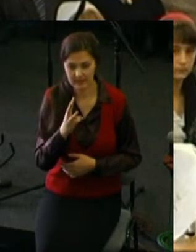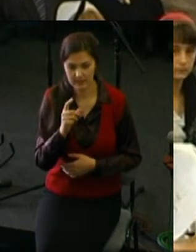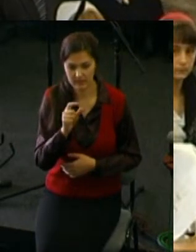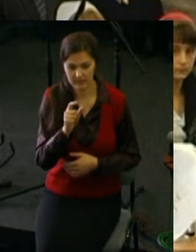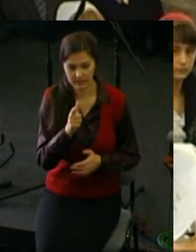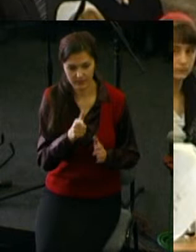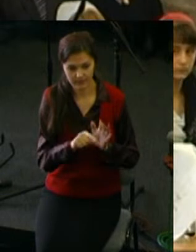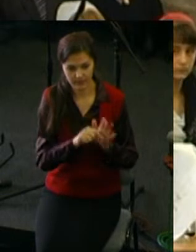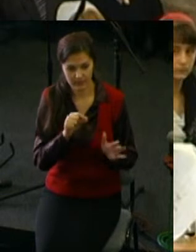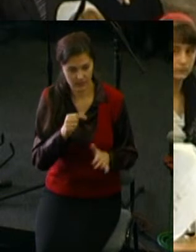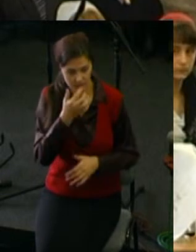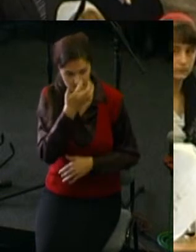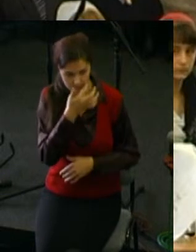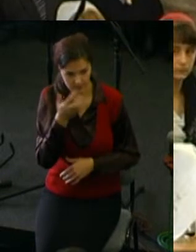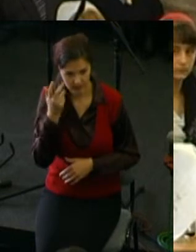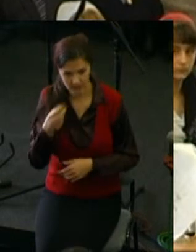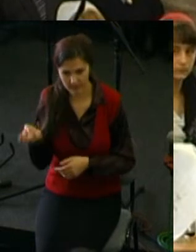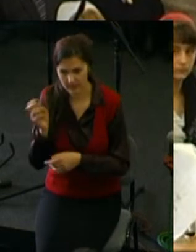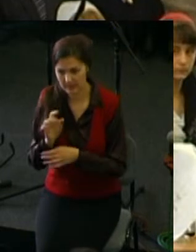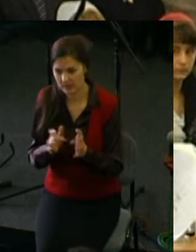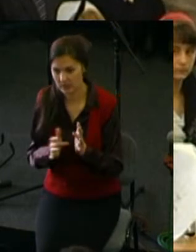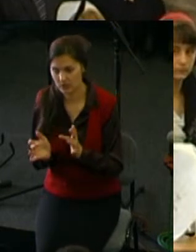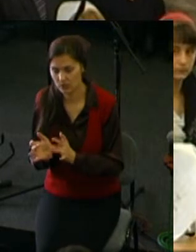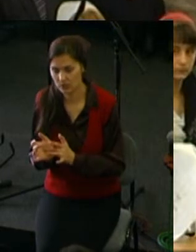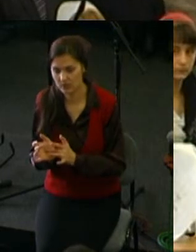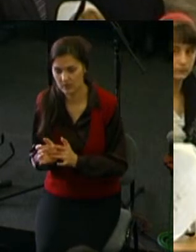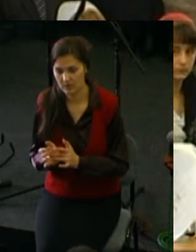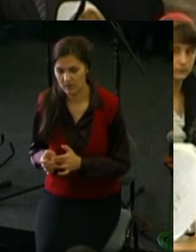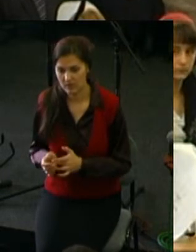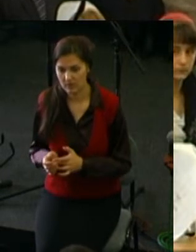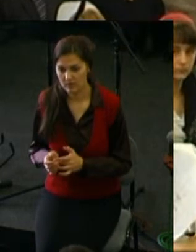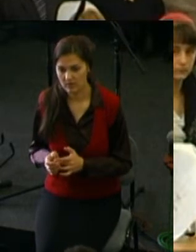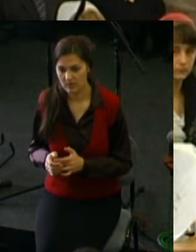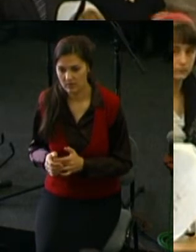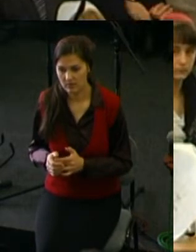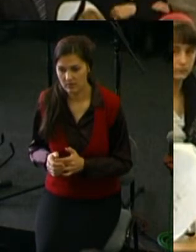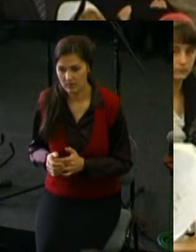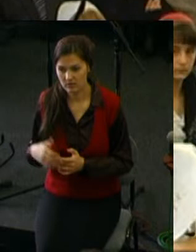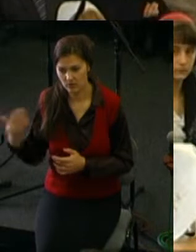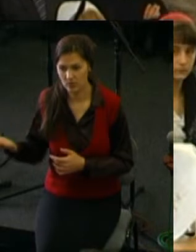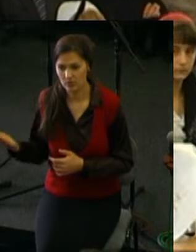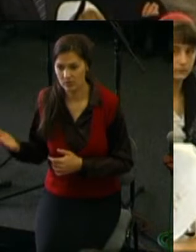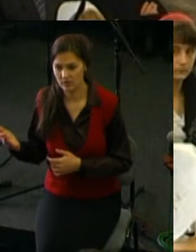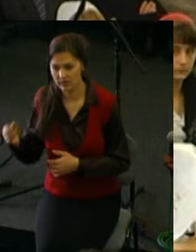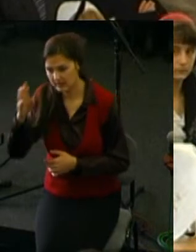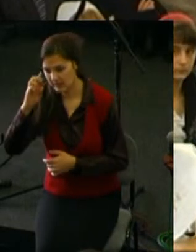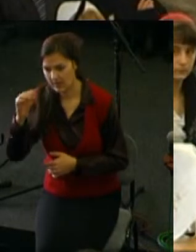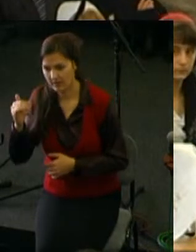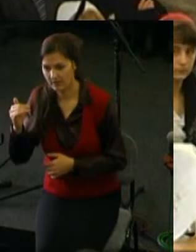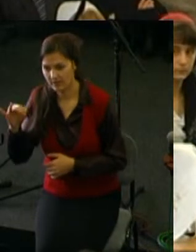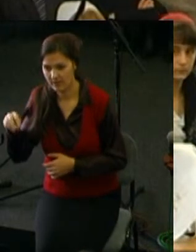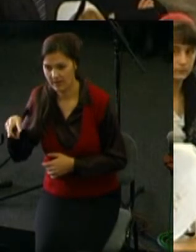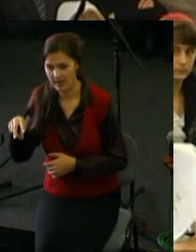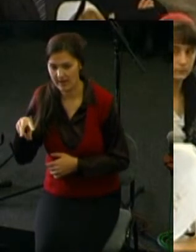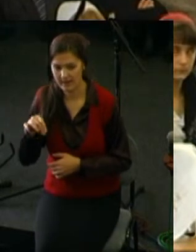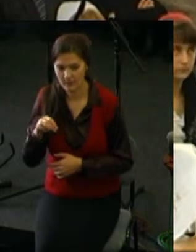Коли прийшли Ісус у сторони то питав